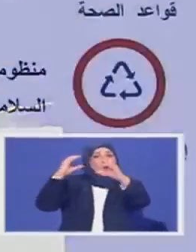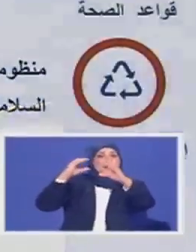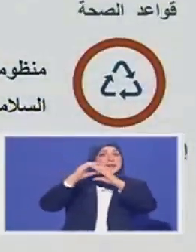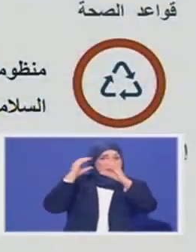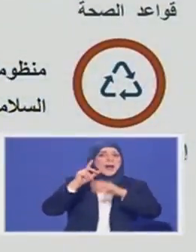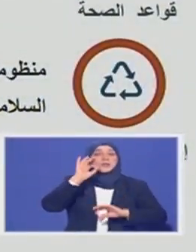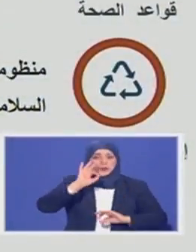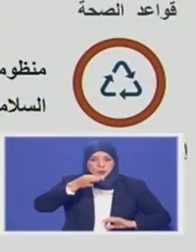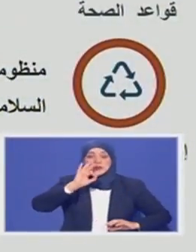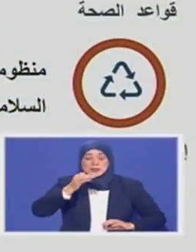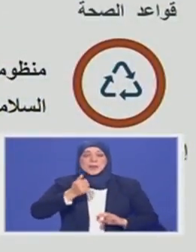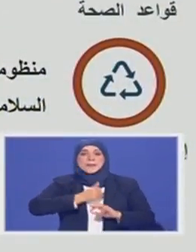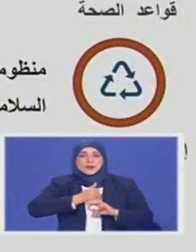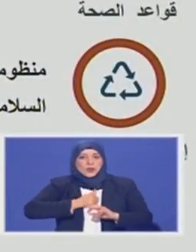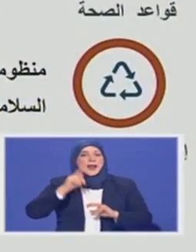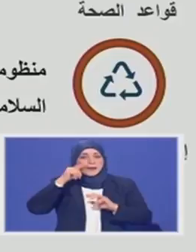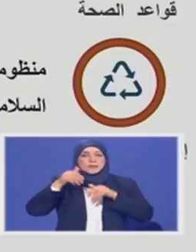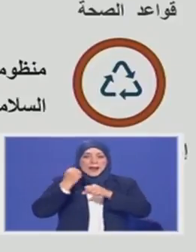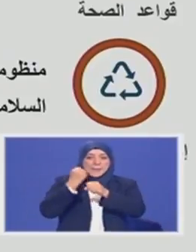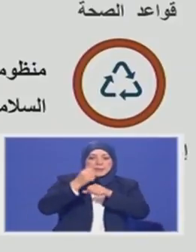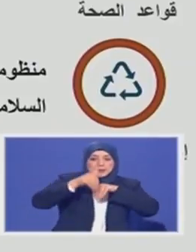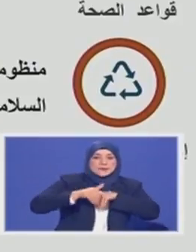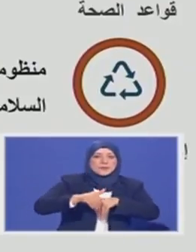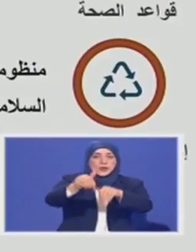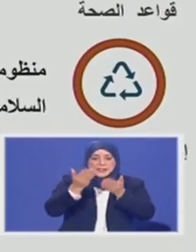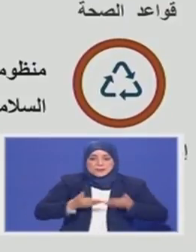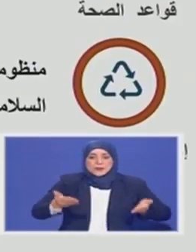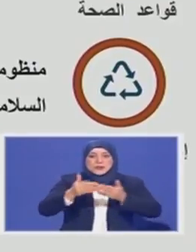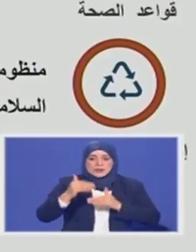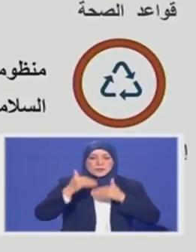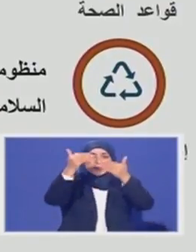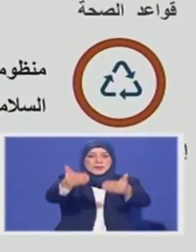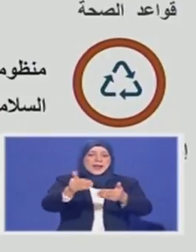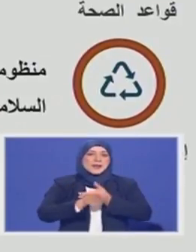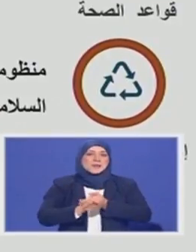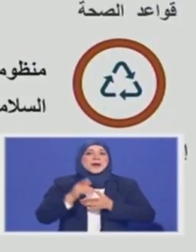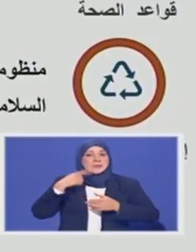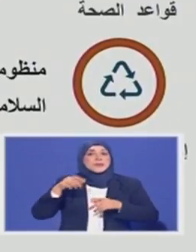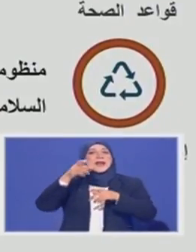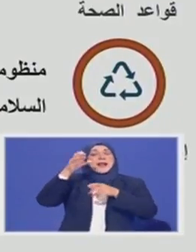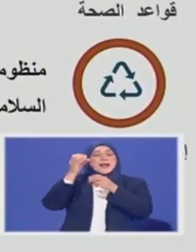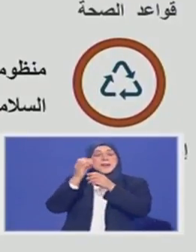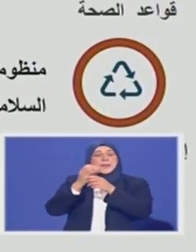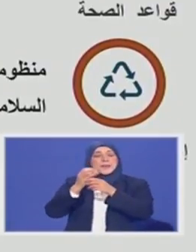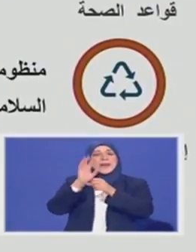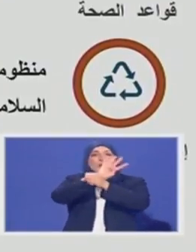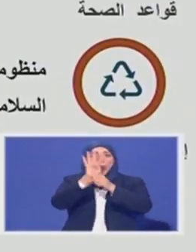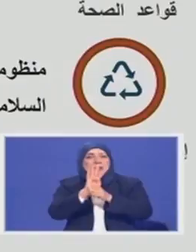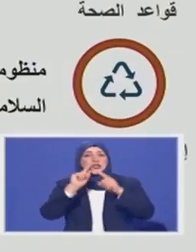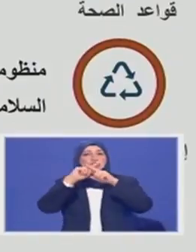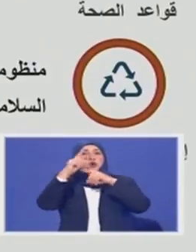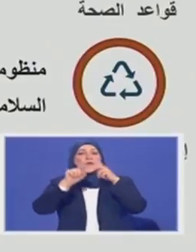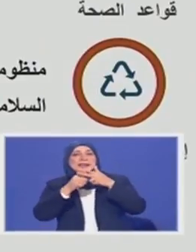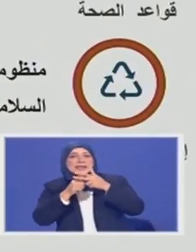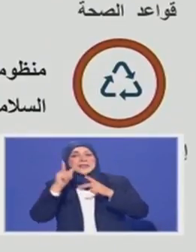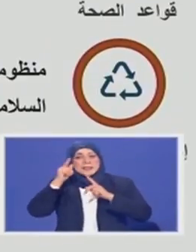به العمل وسيتواصل في المرحلة القادمة. النقل الفردي والنقل العمومي مع